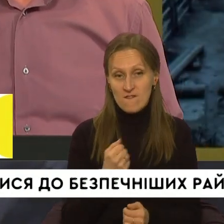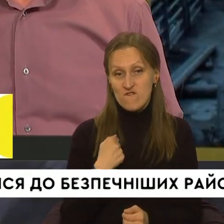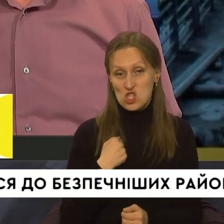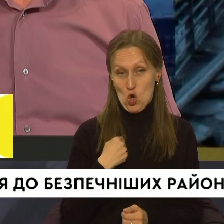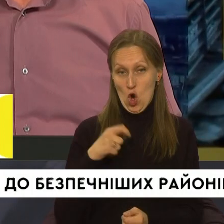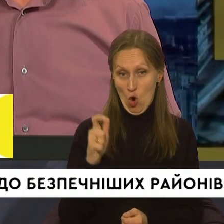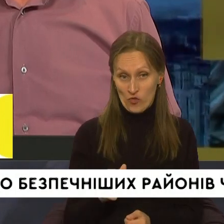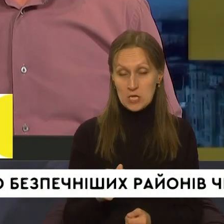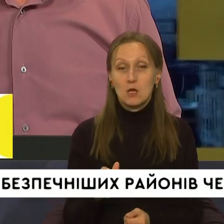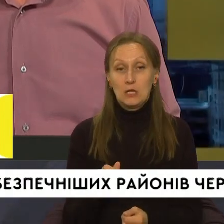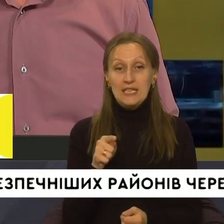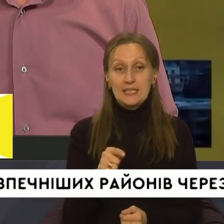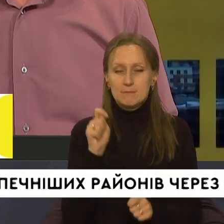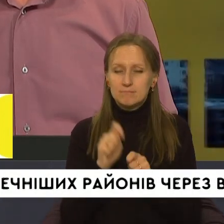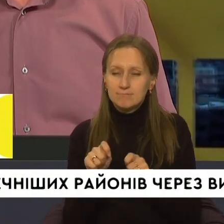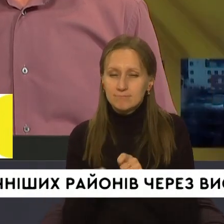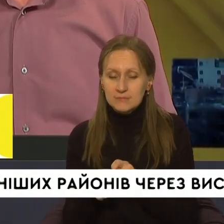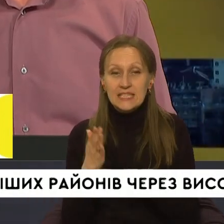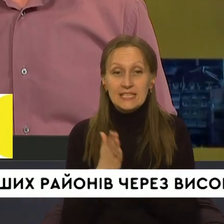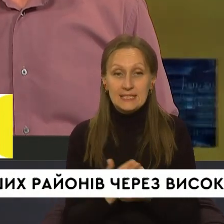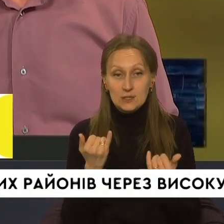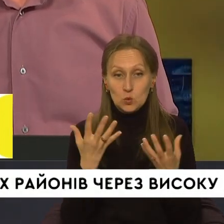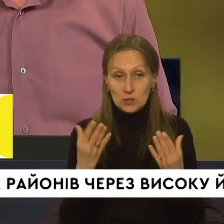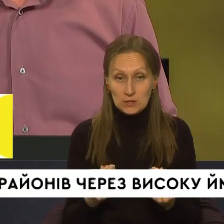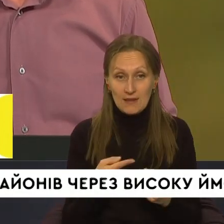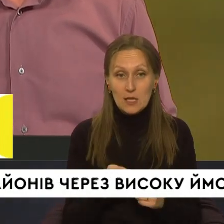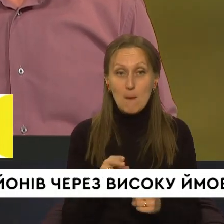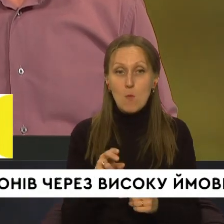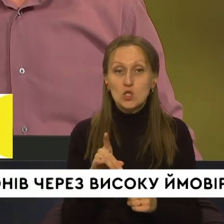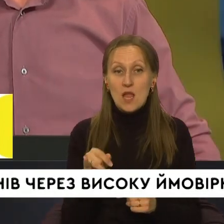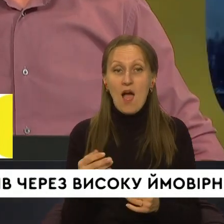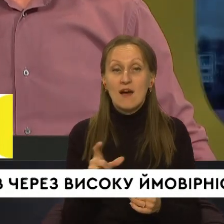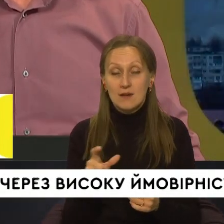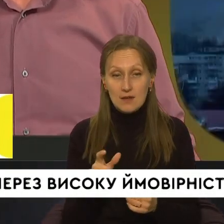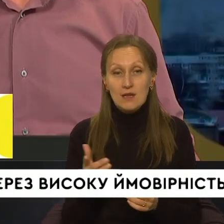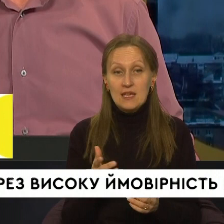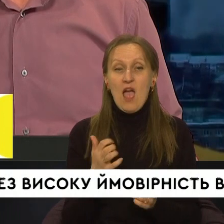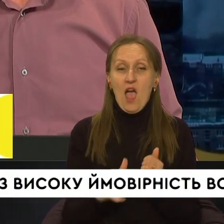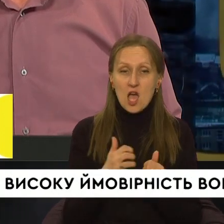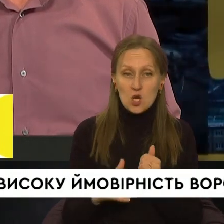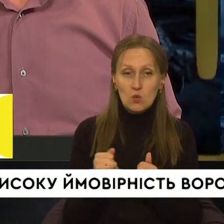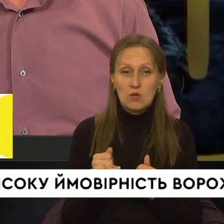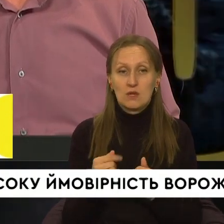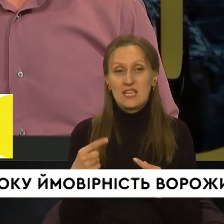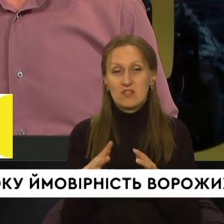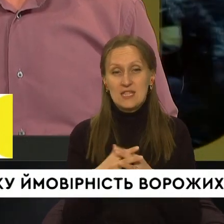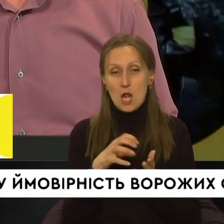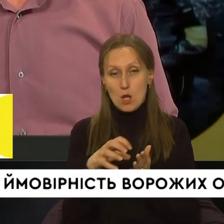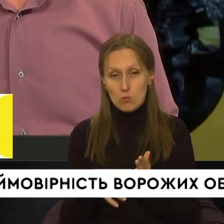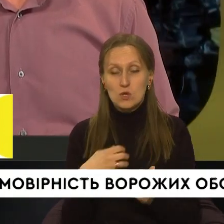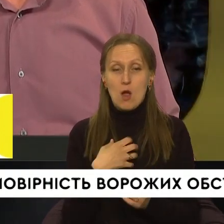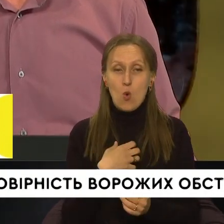військові. Ті перевірки, які є на сьогоднішній день на тих постах, які виставлені і в Херсоні, і в інших населених пунктах, я